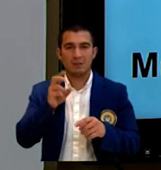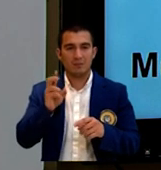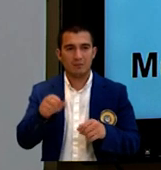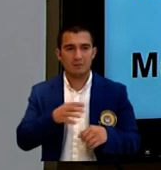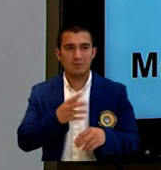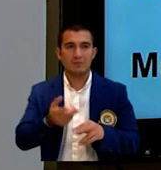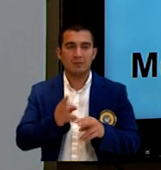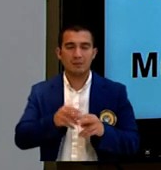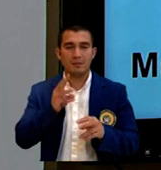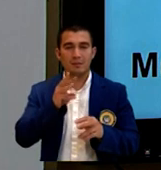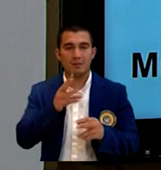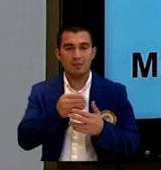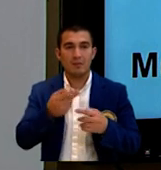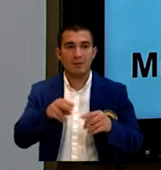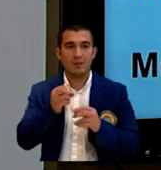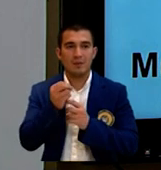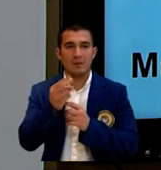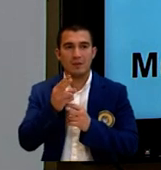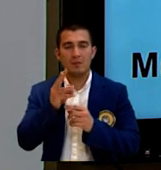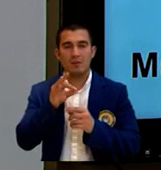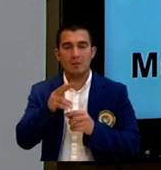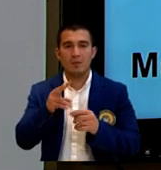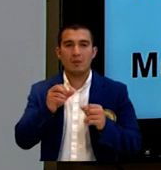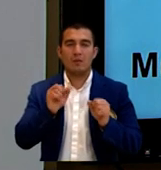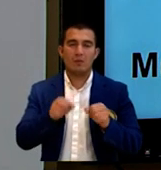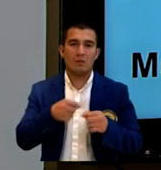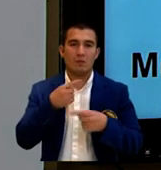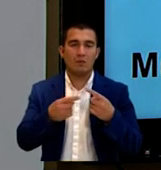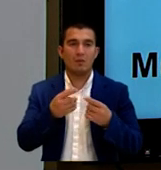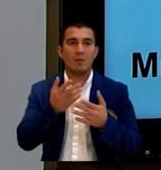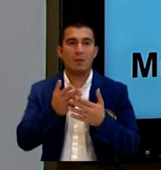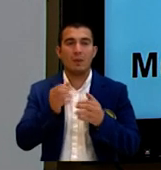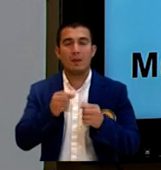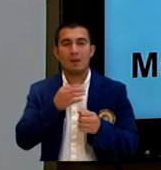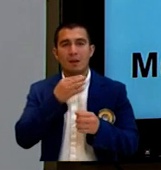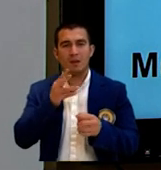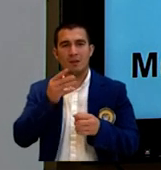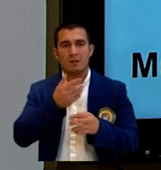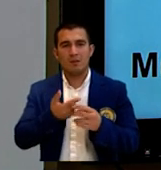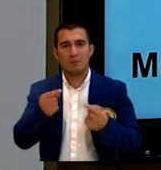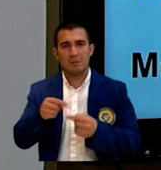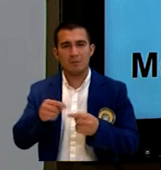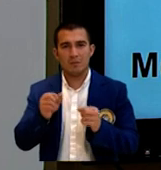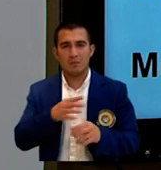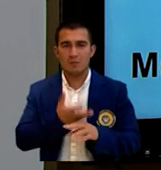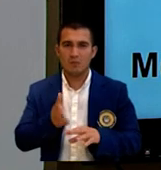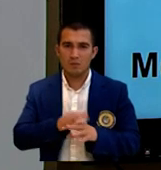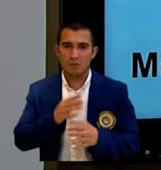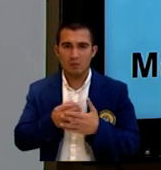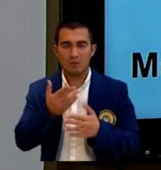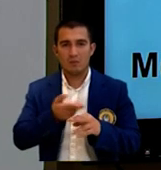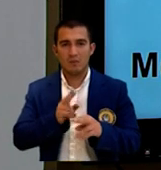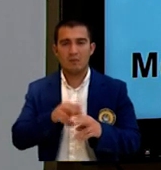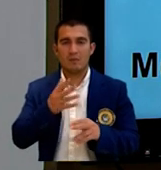uchun uni molar massasi 12 gram taqsim mol. Demak, 1 mol modda uchun to'g'ri keladigan og'irligini, ya'ni